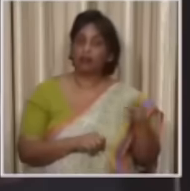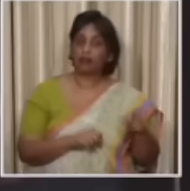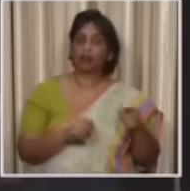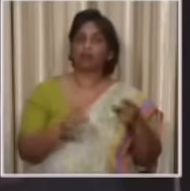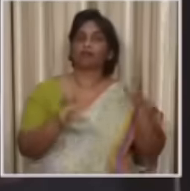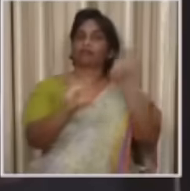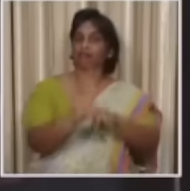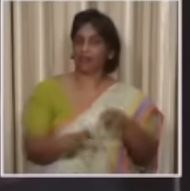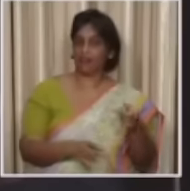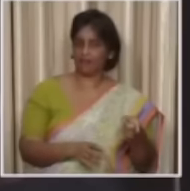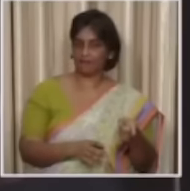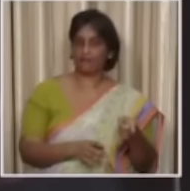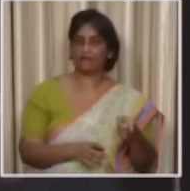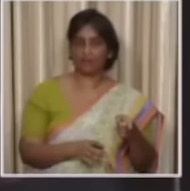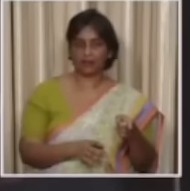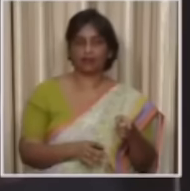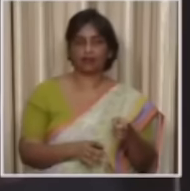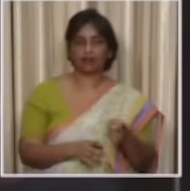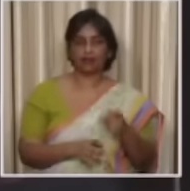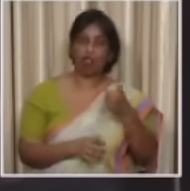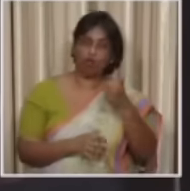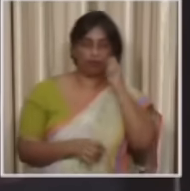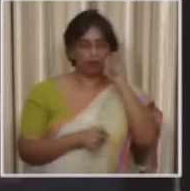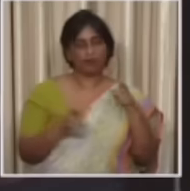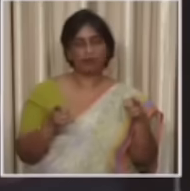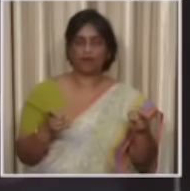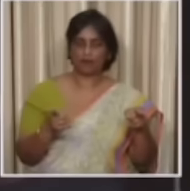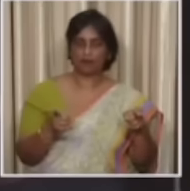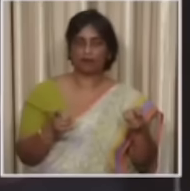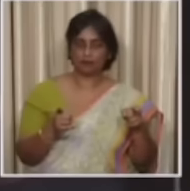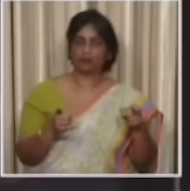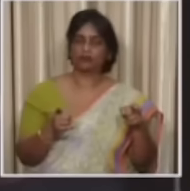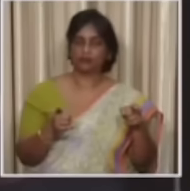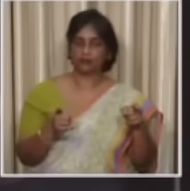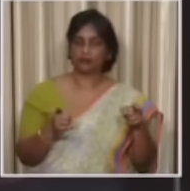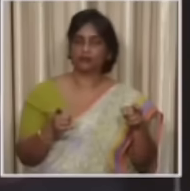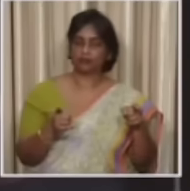ඉස්සරහා. හරි තව හොඳ මාතෘත් හිටියා. දැන් මම දන්නවා මේ